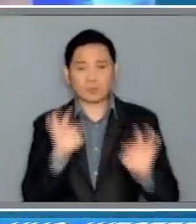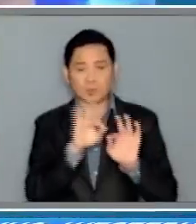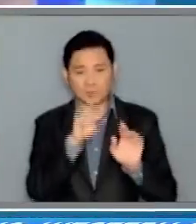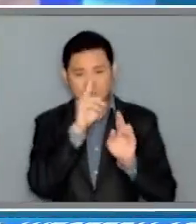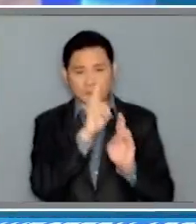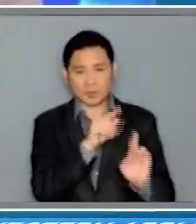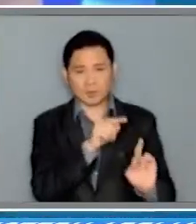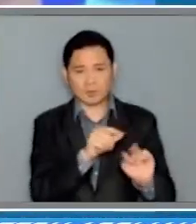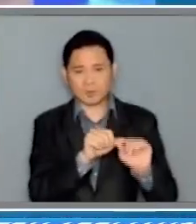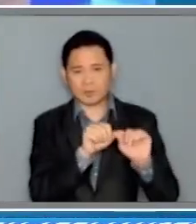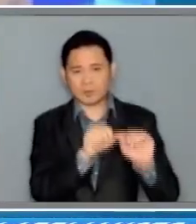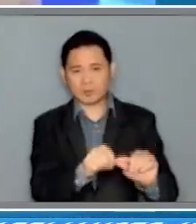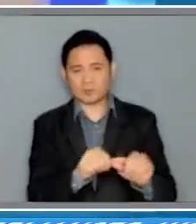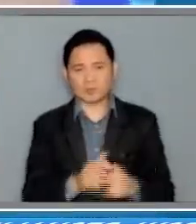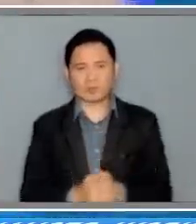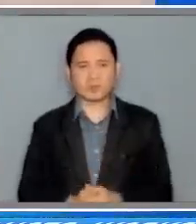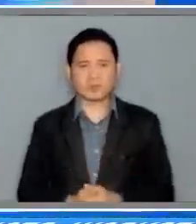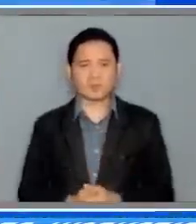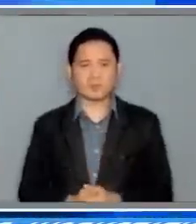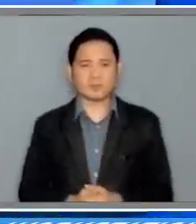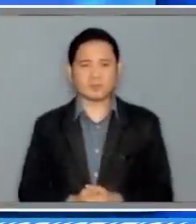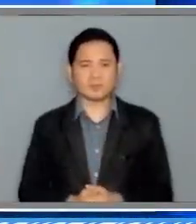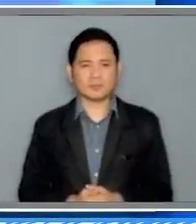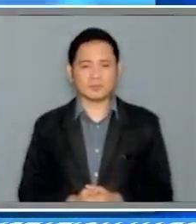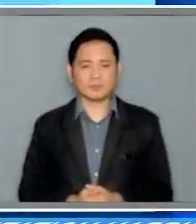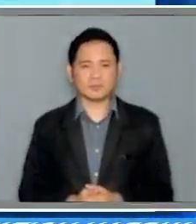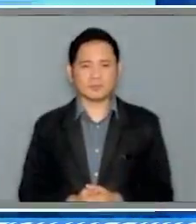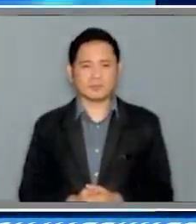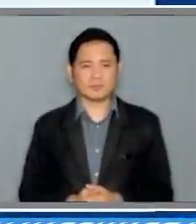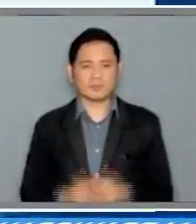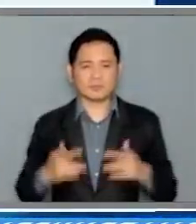What's up, Madlang people!